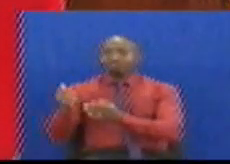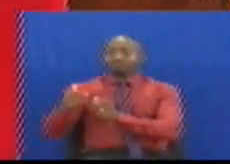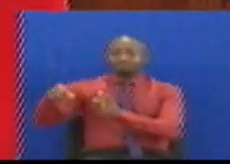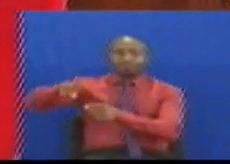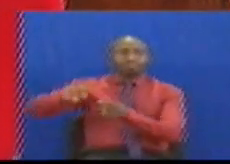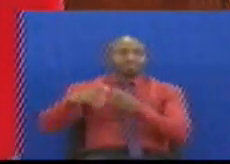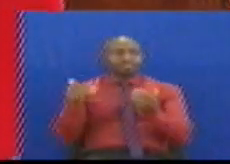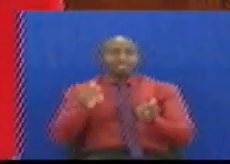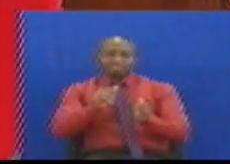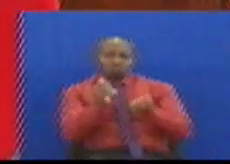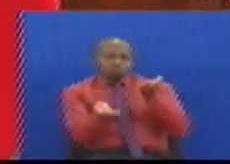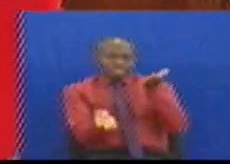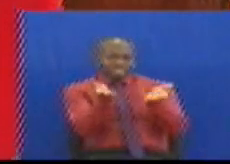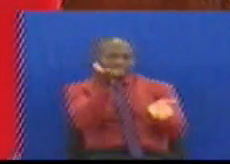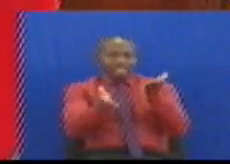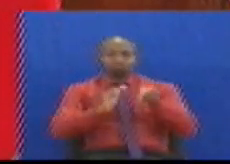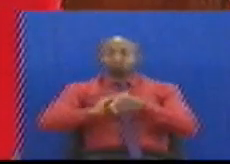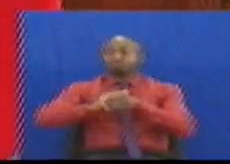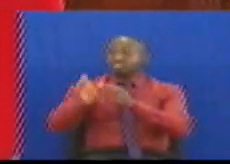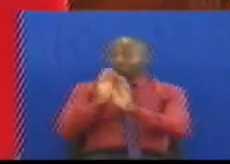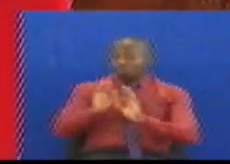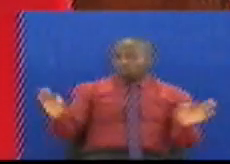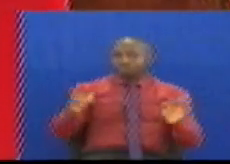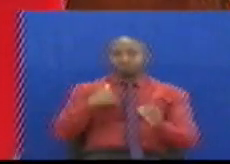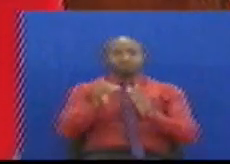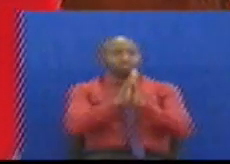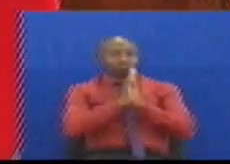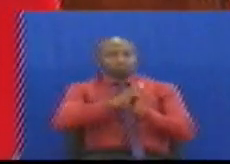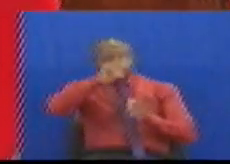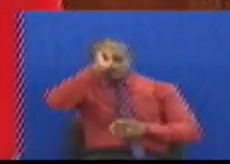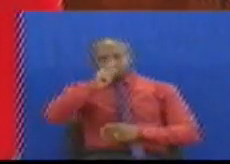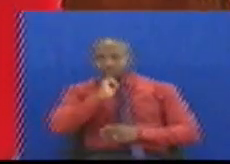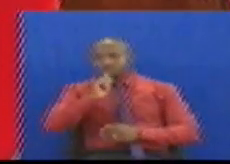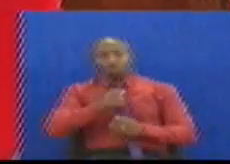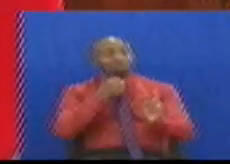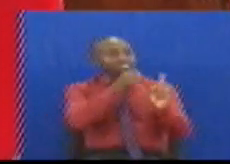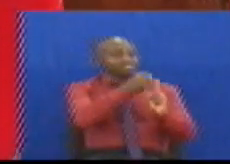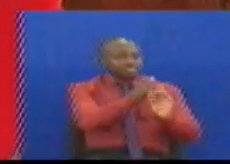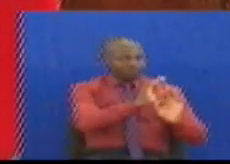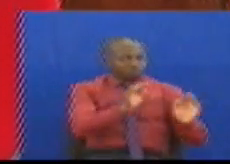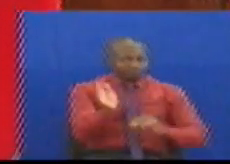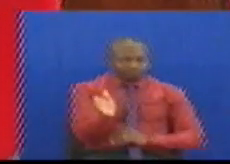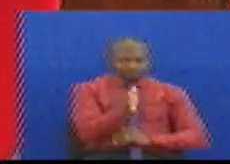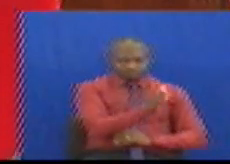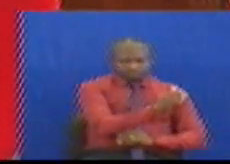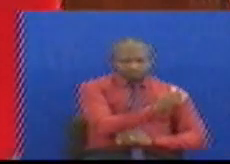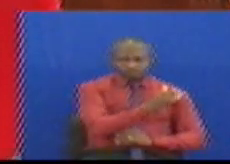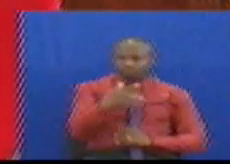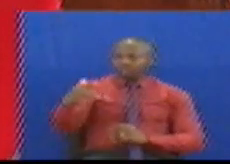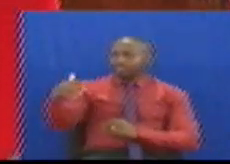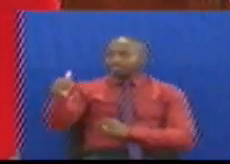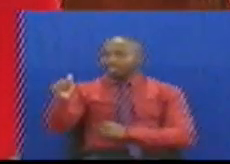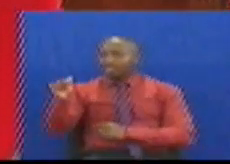hiyo rationality lazima itumike, na nashukuru Mheshimiwa Naibu Spika umelisisitiza hilo. Nikija kwenye talula, Mheshimiwa Naibu Spika, kuna